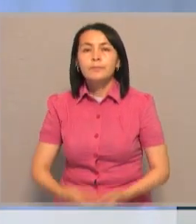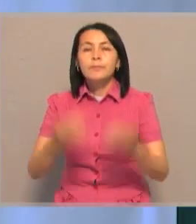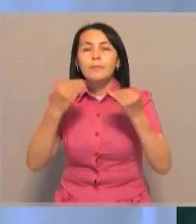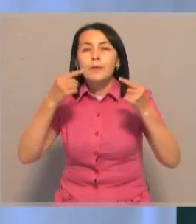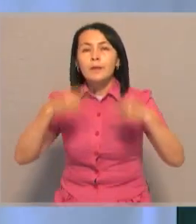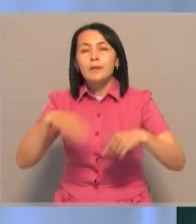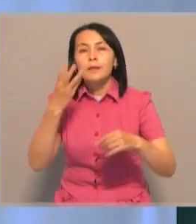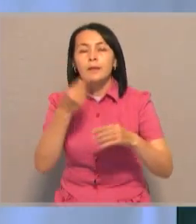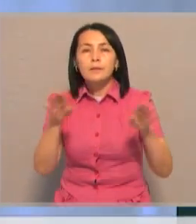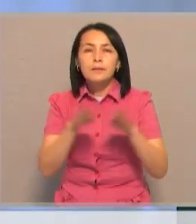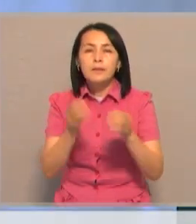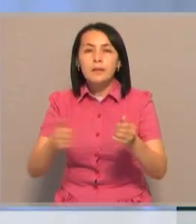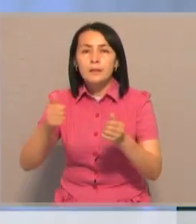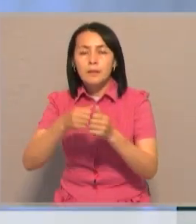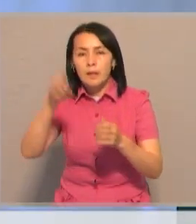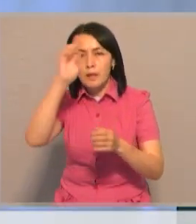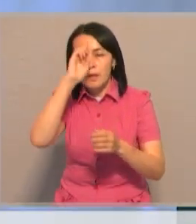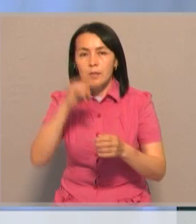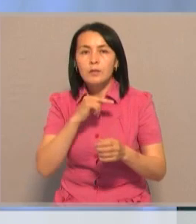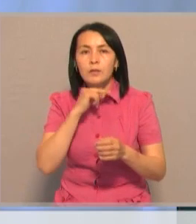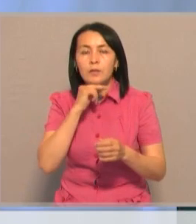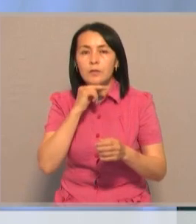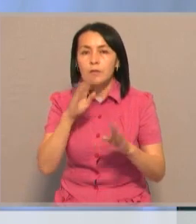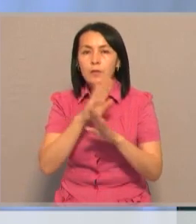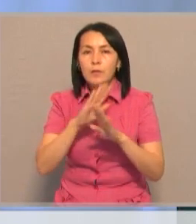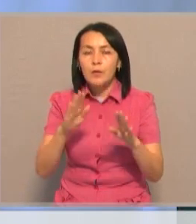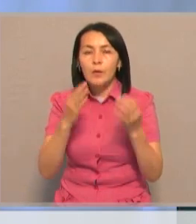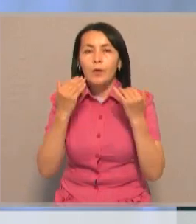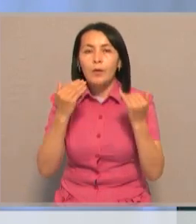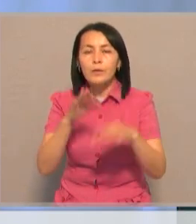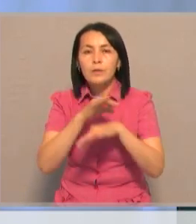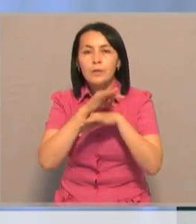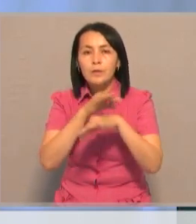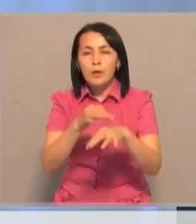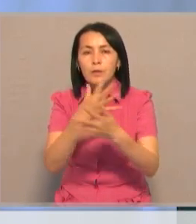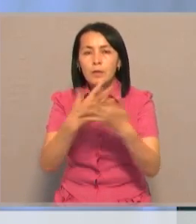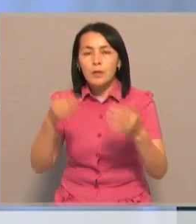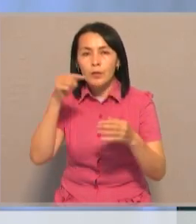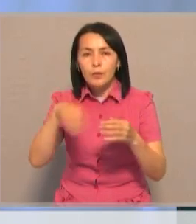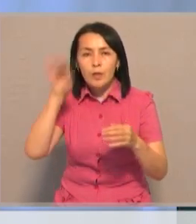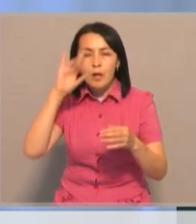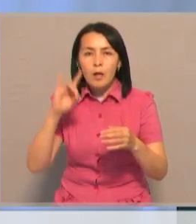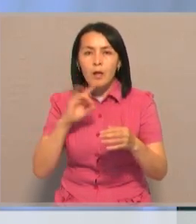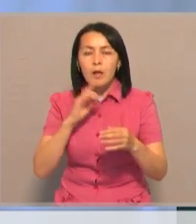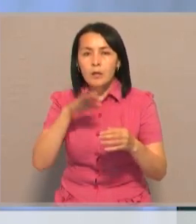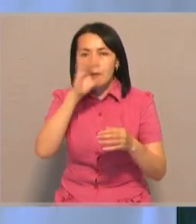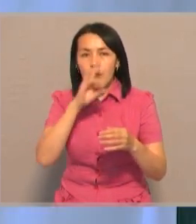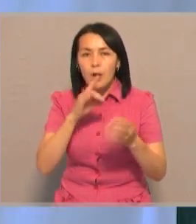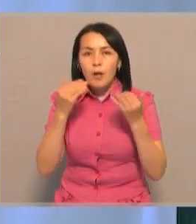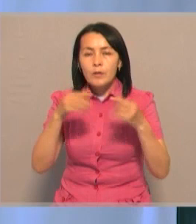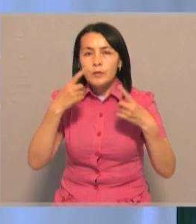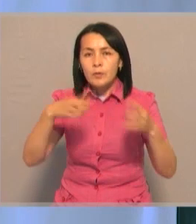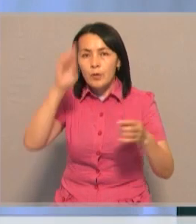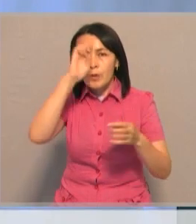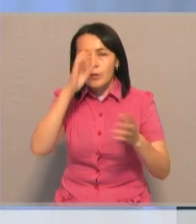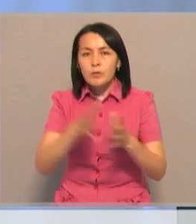Вследствие низких цен в сравнении с соседними странами наблюдался неконтролируемый вывоз нефтепродуктов. В такой ситуации казахстанский дизель однозначно утекал в другие